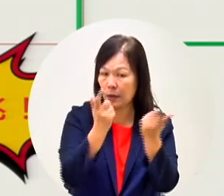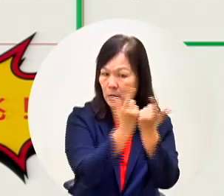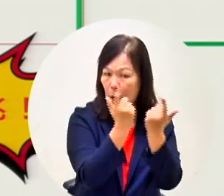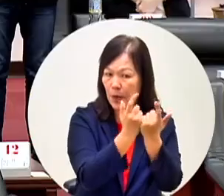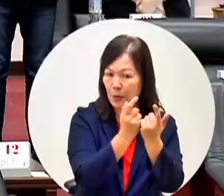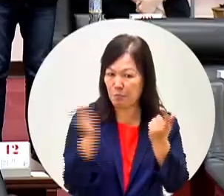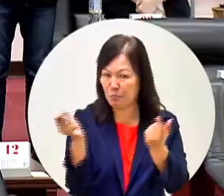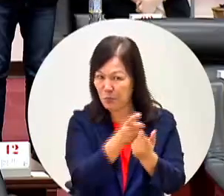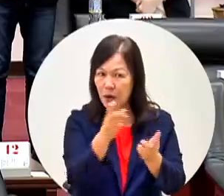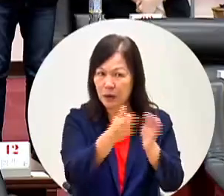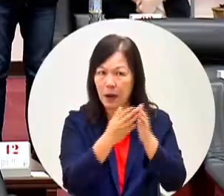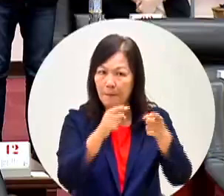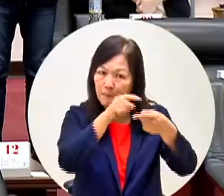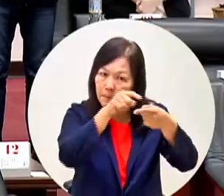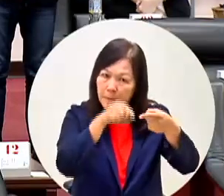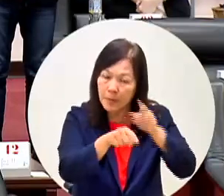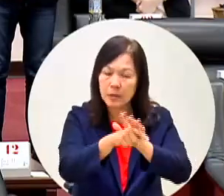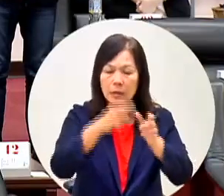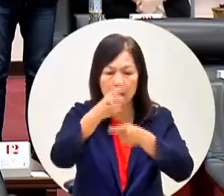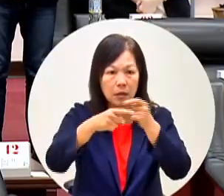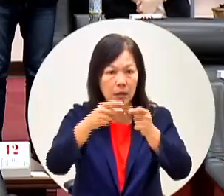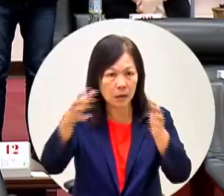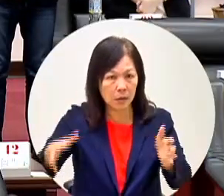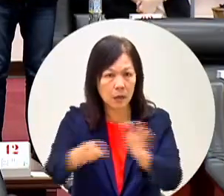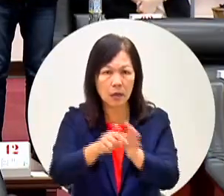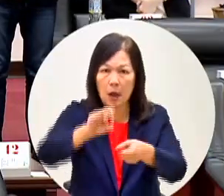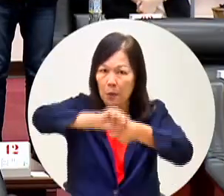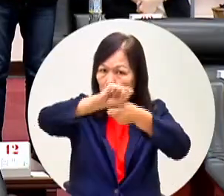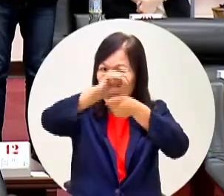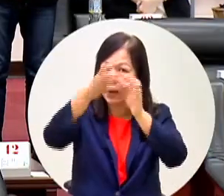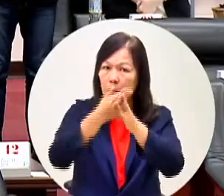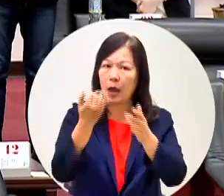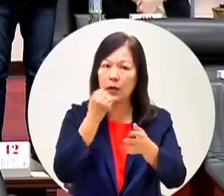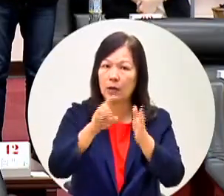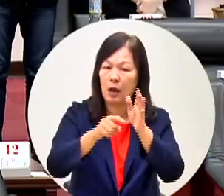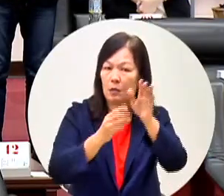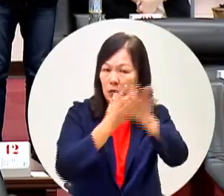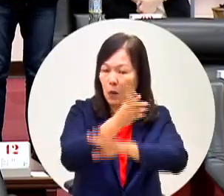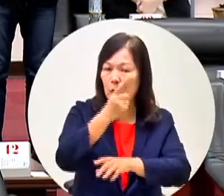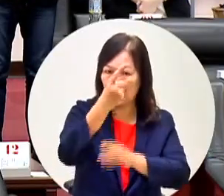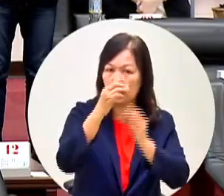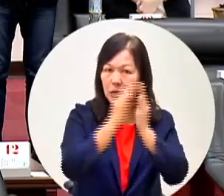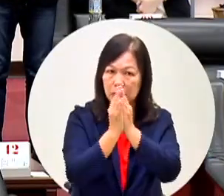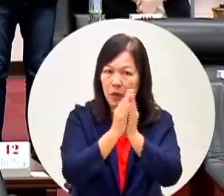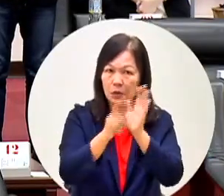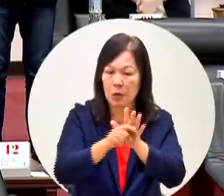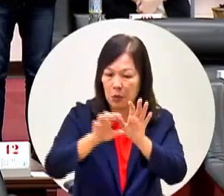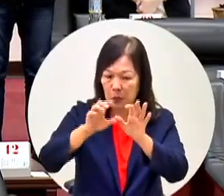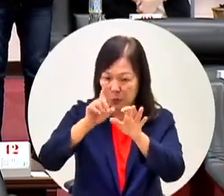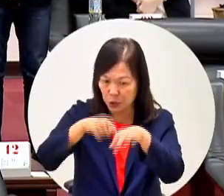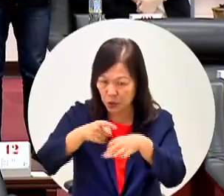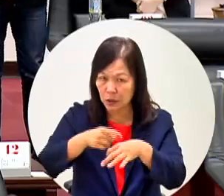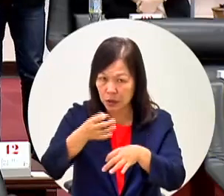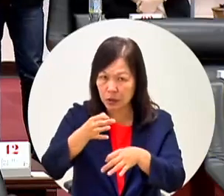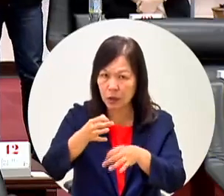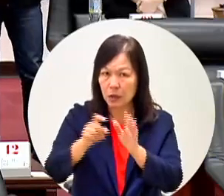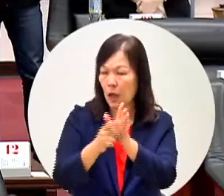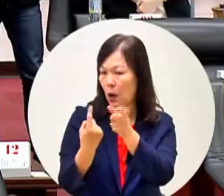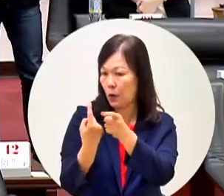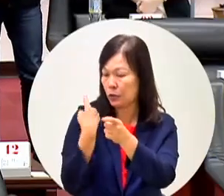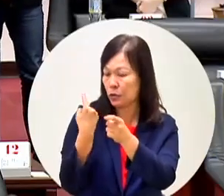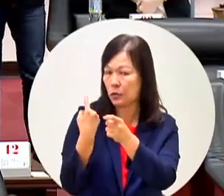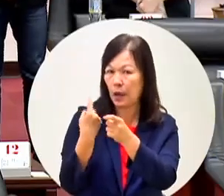年就要增加超过1兆的盈利事业销售额。明年的同